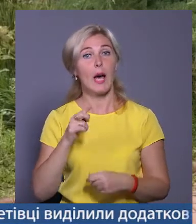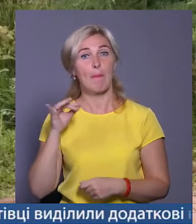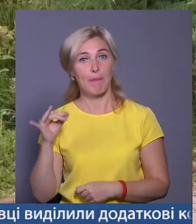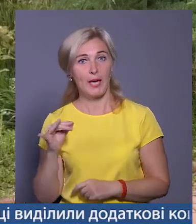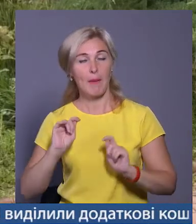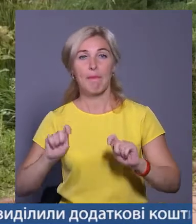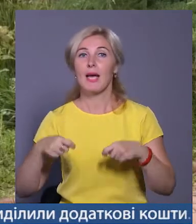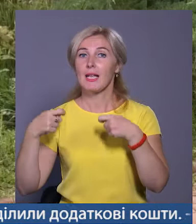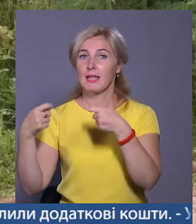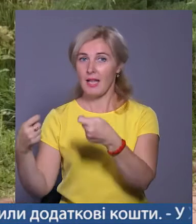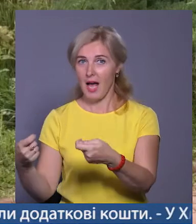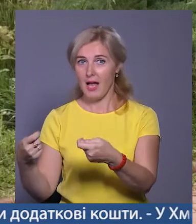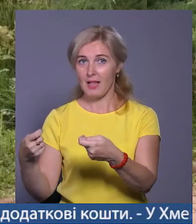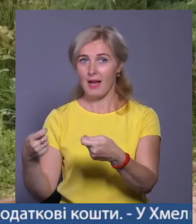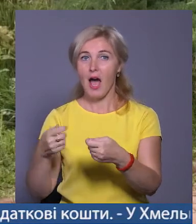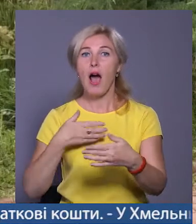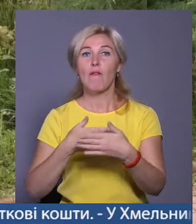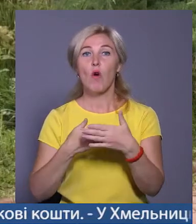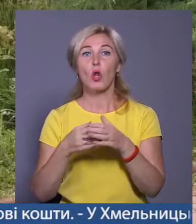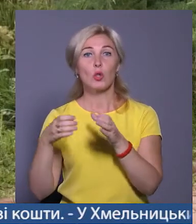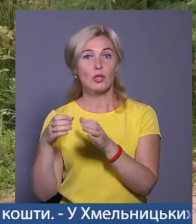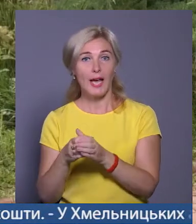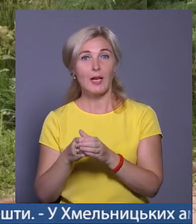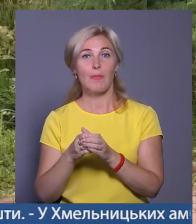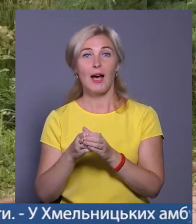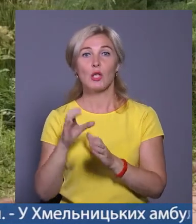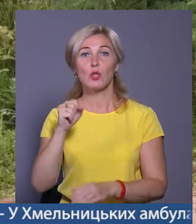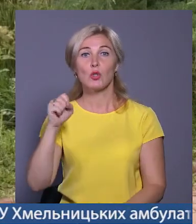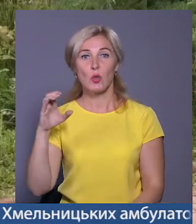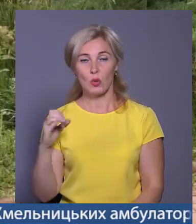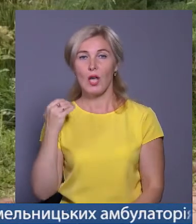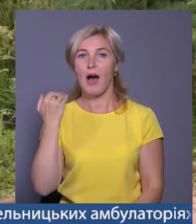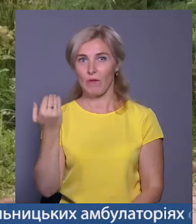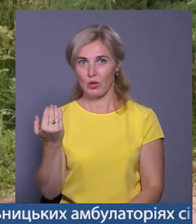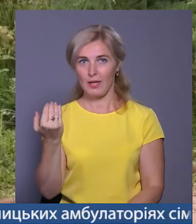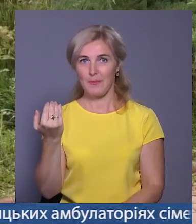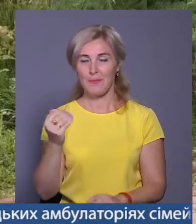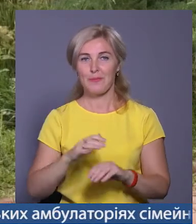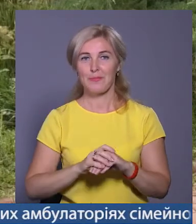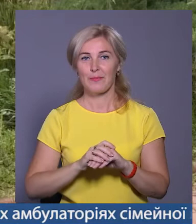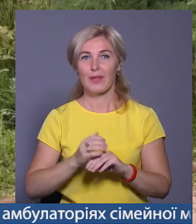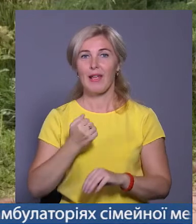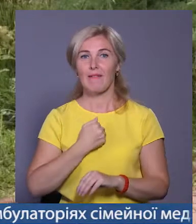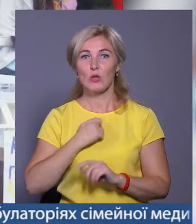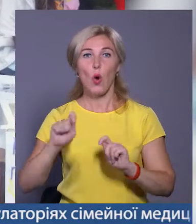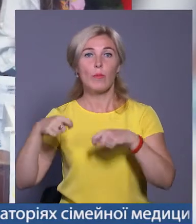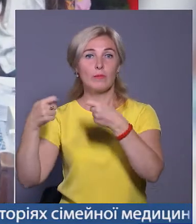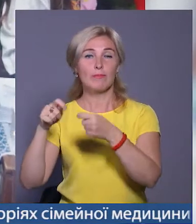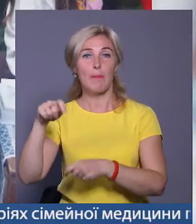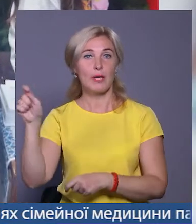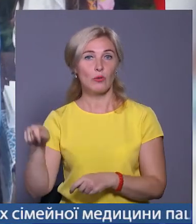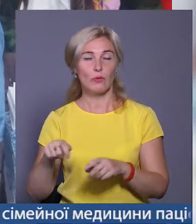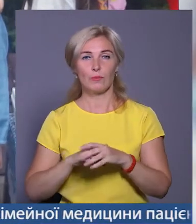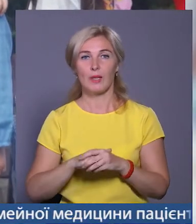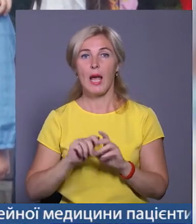передала волонтерам Анія СОС, а вони військовим на передову. Продавали